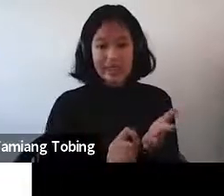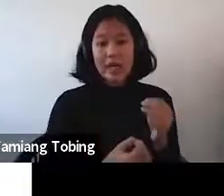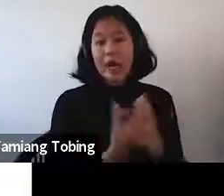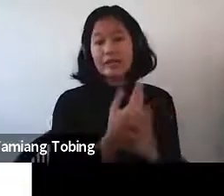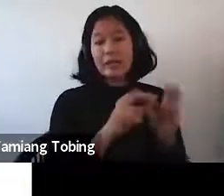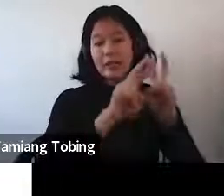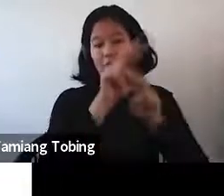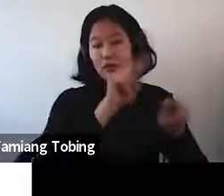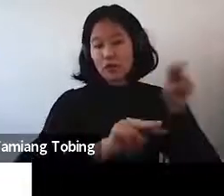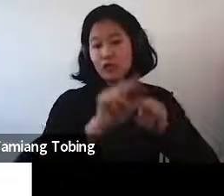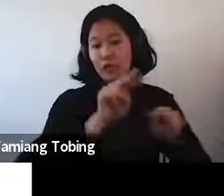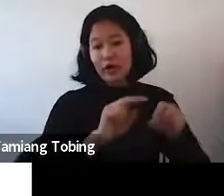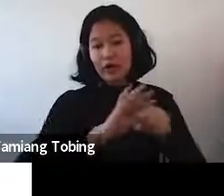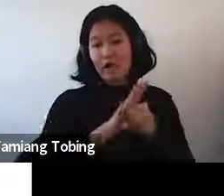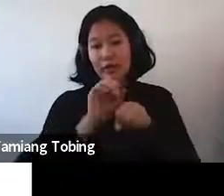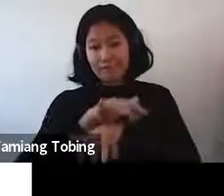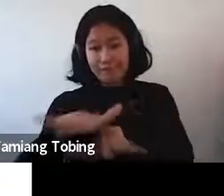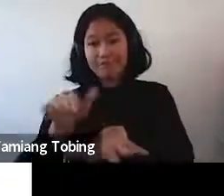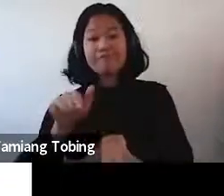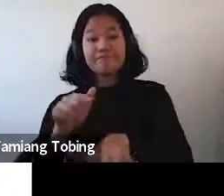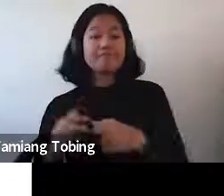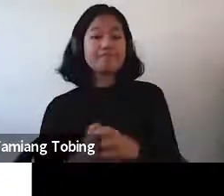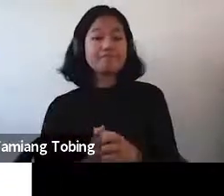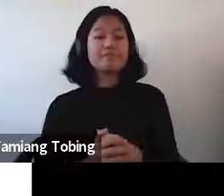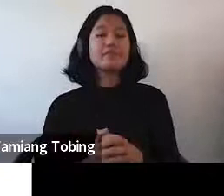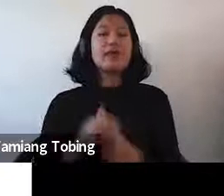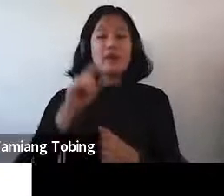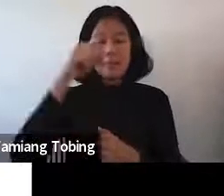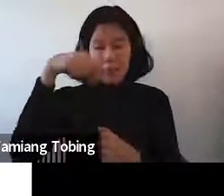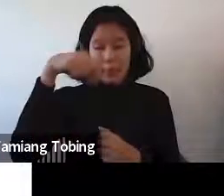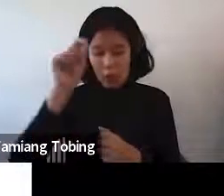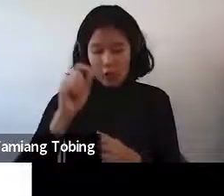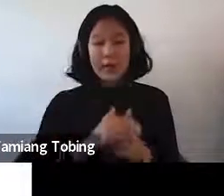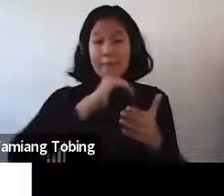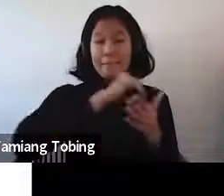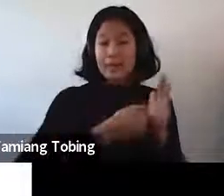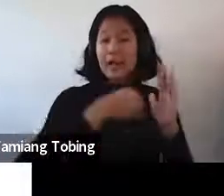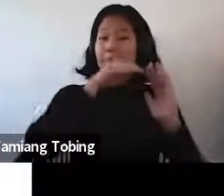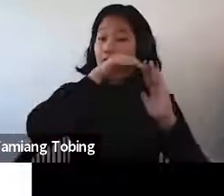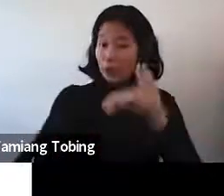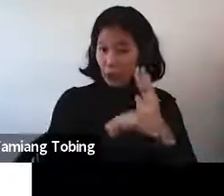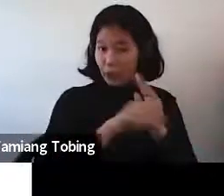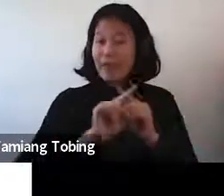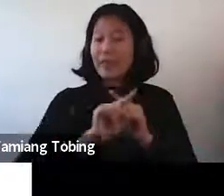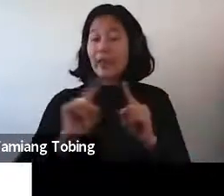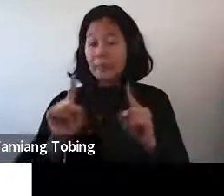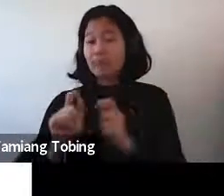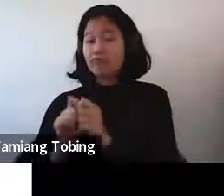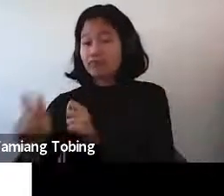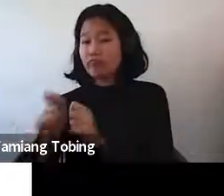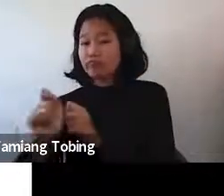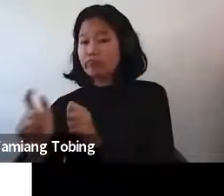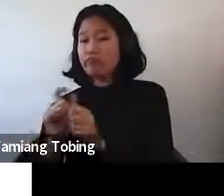demografi dampak COVID-19 tadi ya, memang penghasilan cenderung menurun, tapi